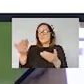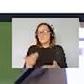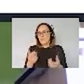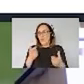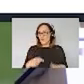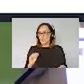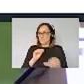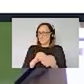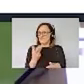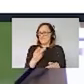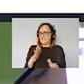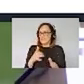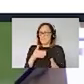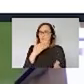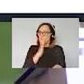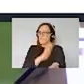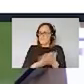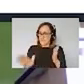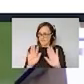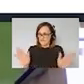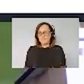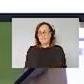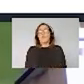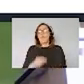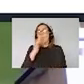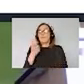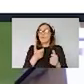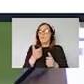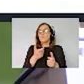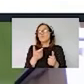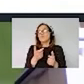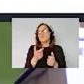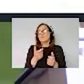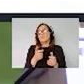po co. Więc lepiej tego nie robić publicznie, tylko oczywiście w